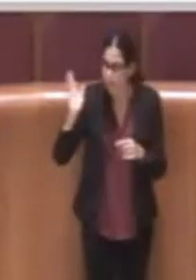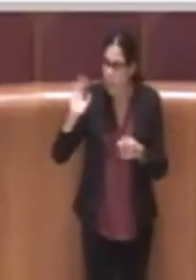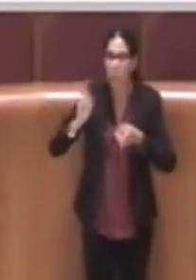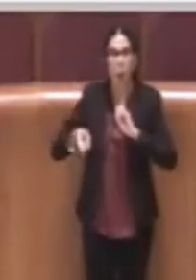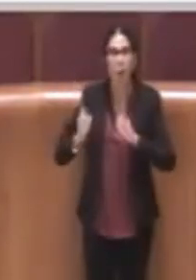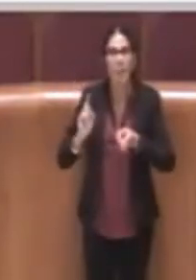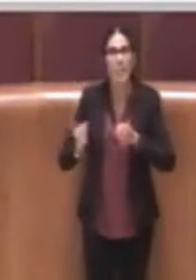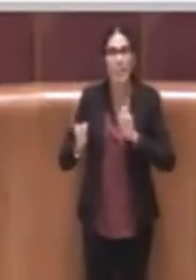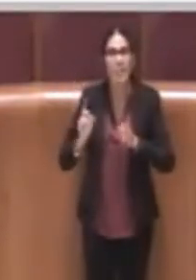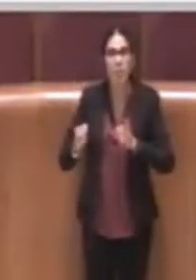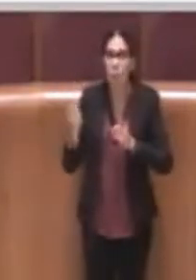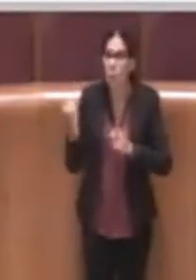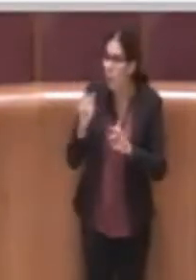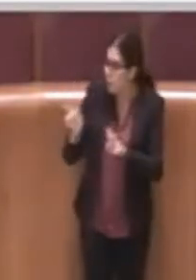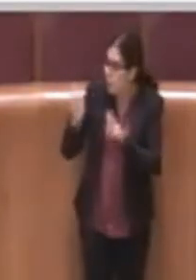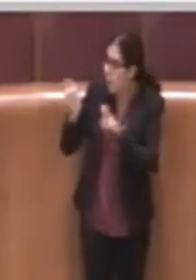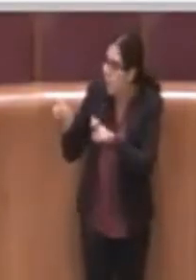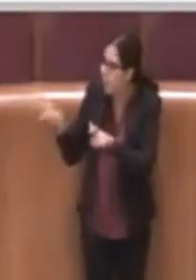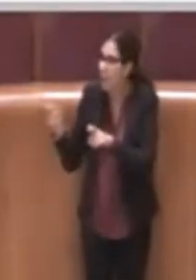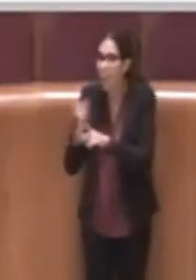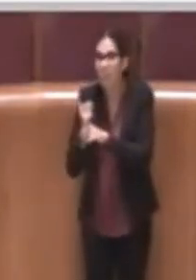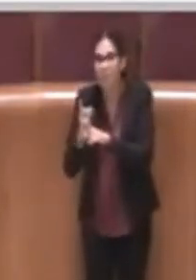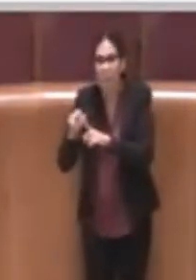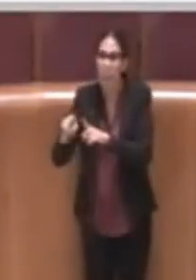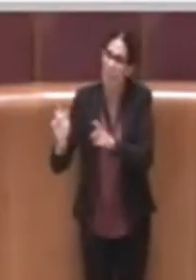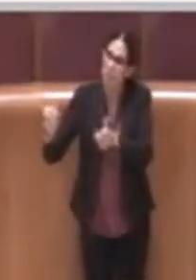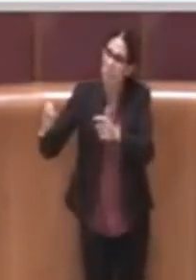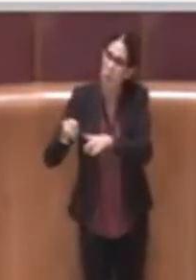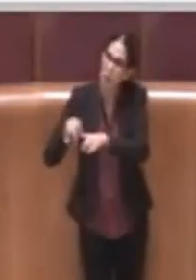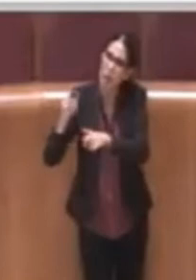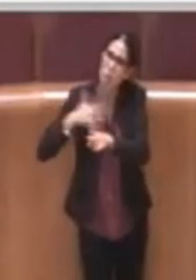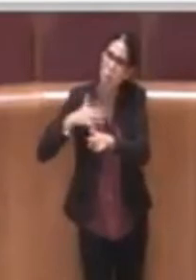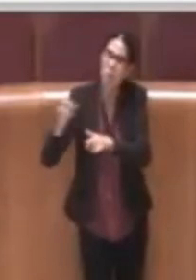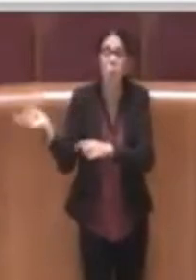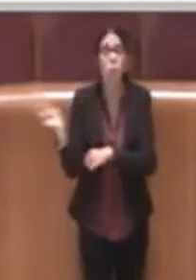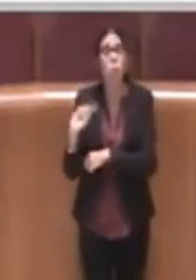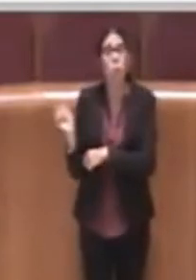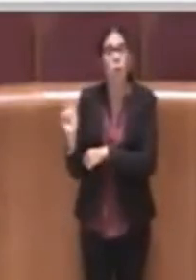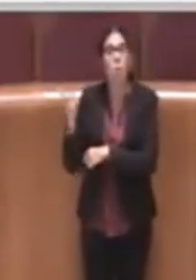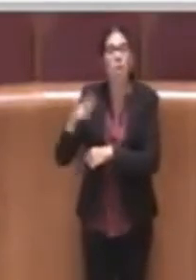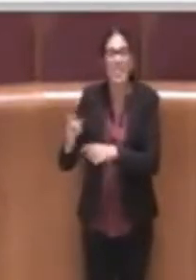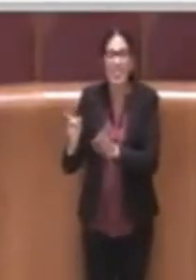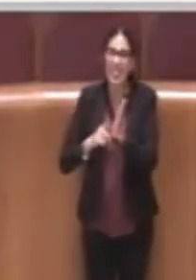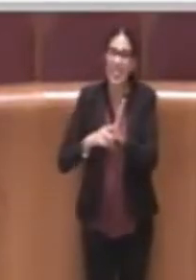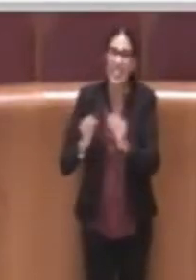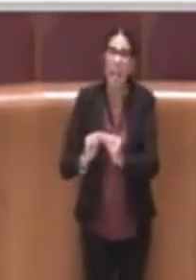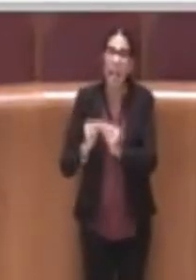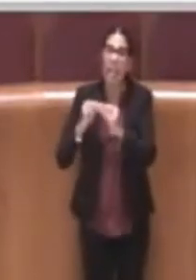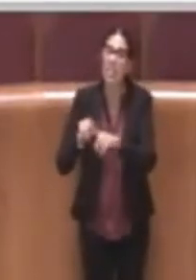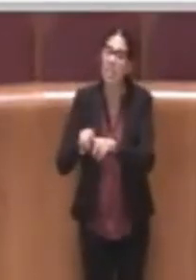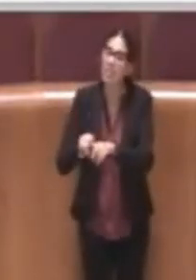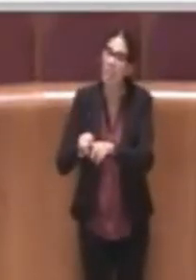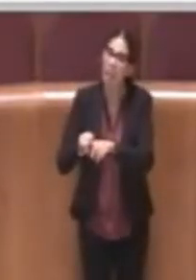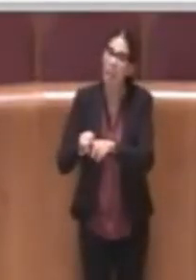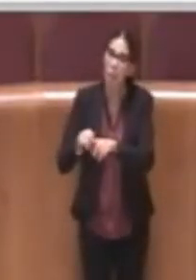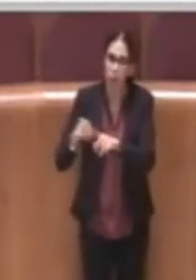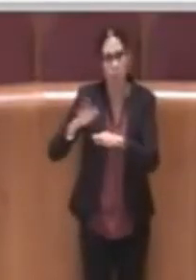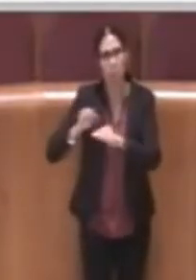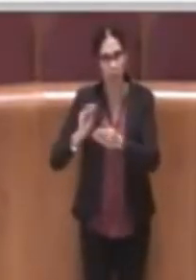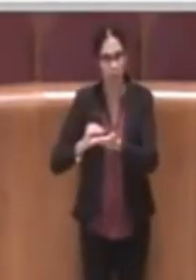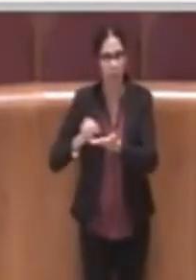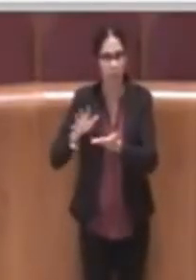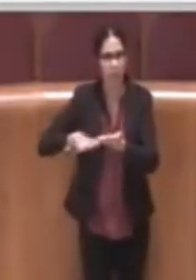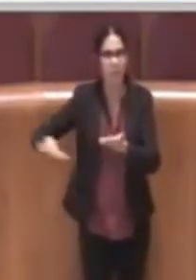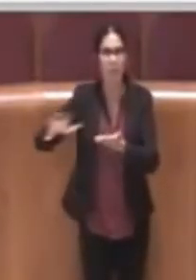dell'epoca a indennizzare quei proprietari, perché i diritti edificatori che pure erano presenti sull'area di Tormarancia